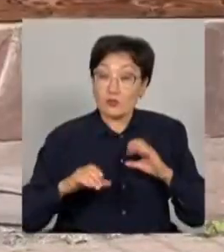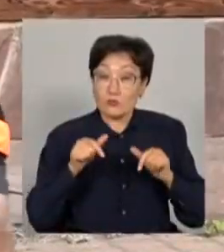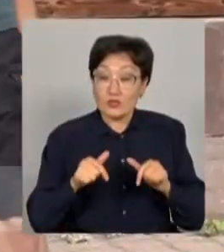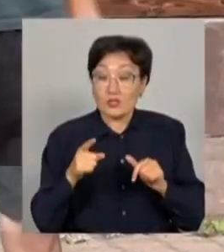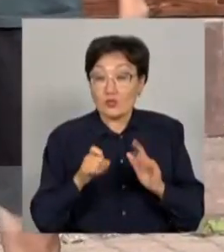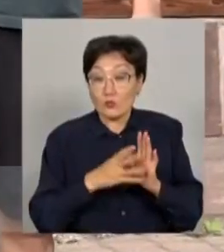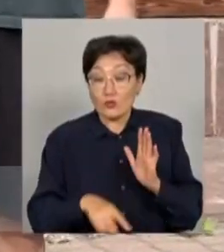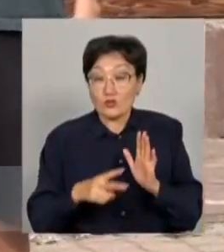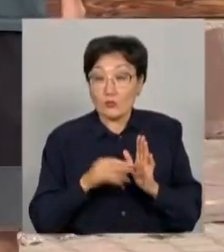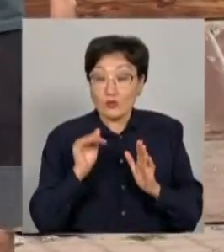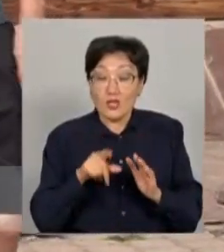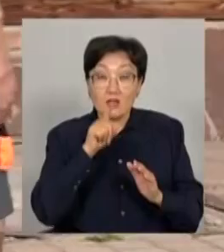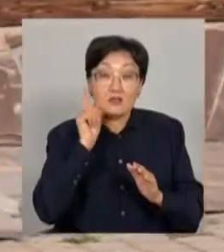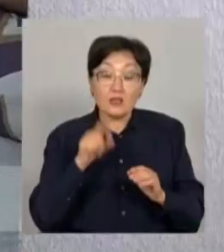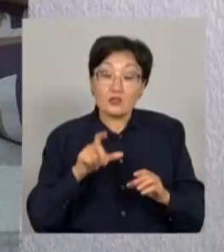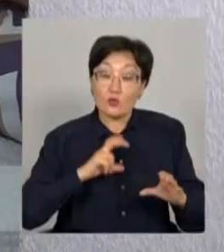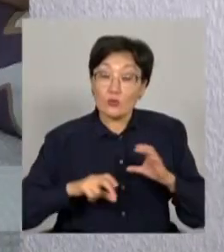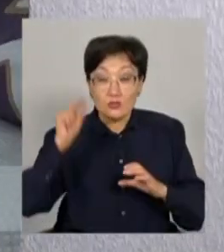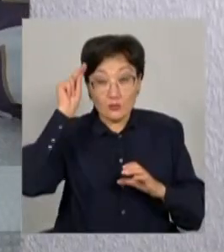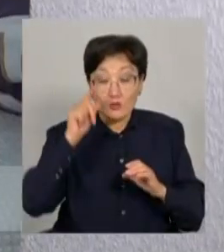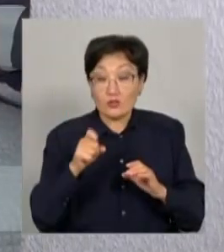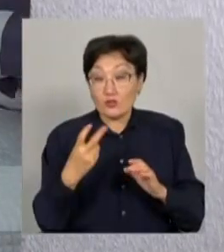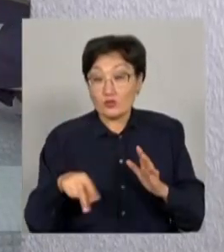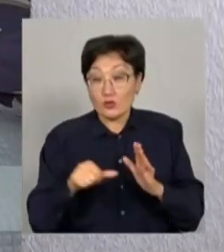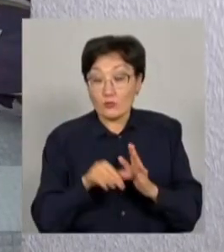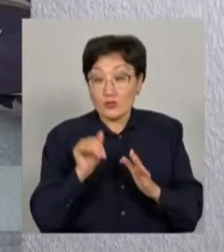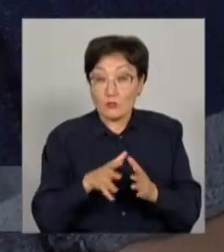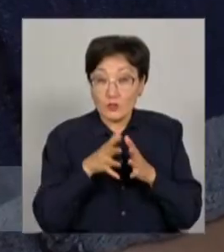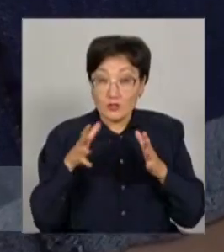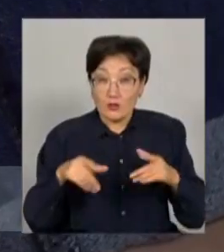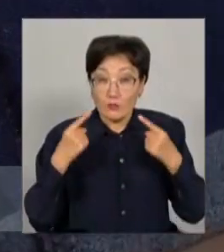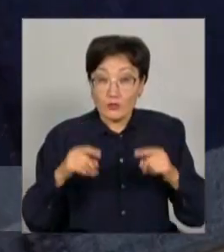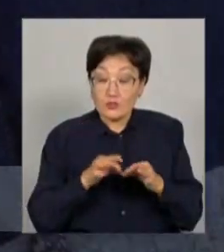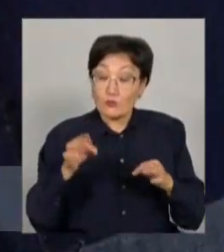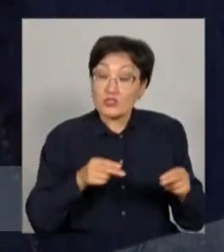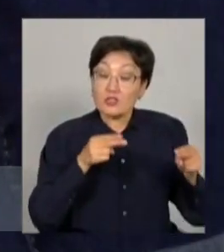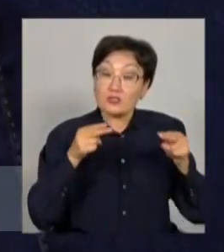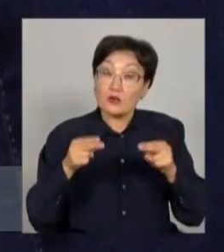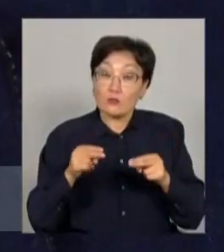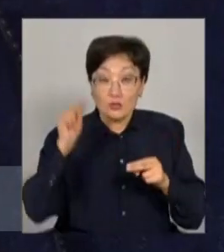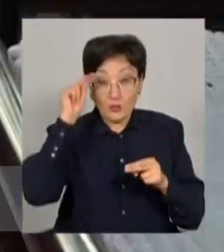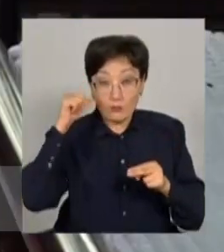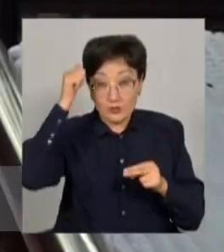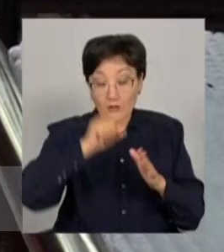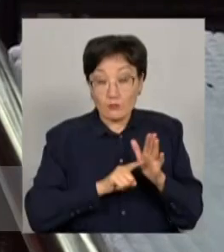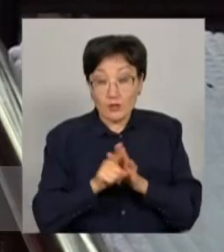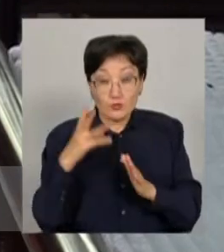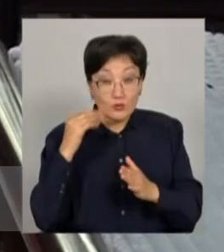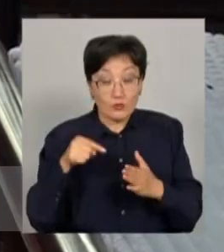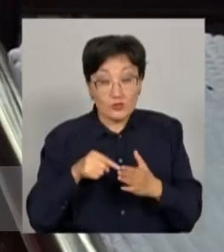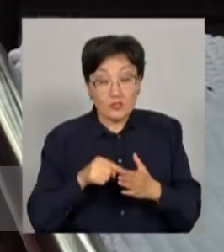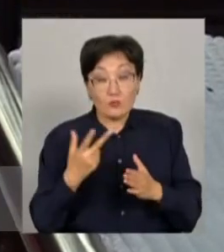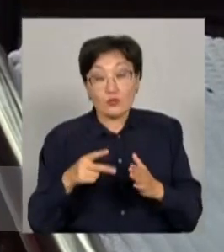биыл 197 мың жас білім алып жатыр. Соның 126 мыңнан астамы басқа өңірден келген. Оқу жылы басталған шақта Алматының